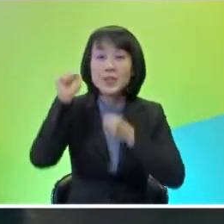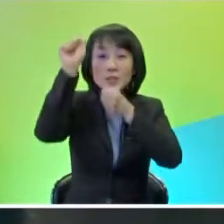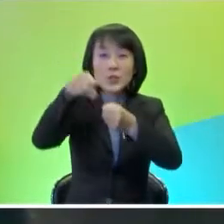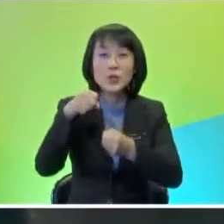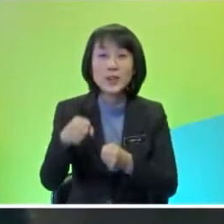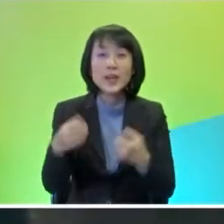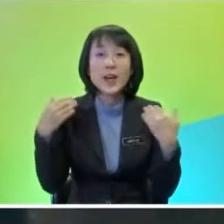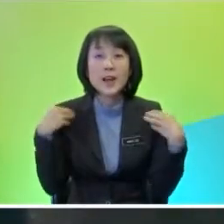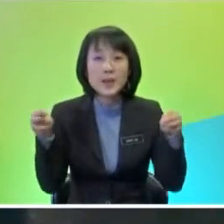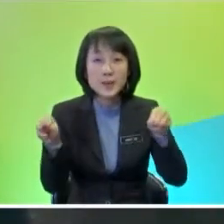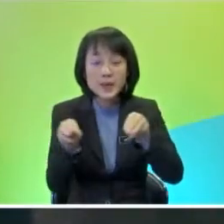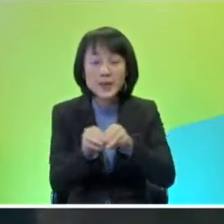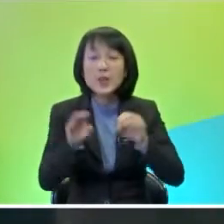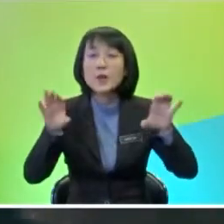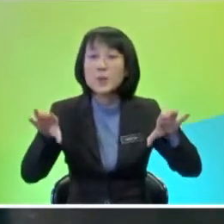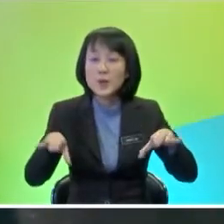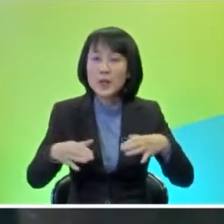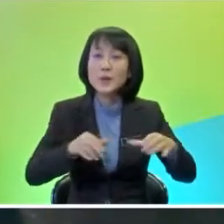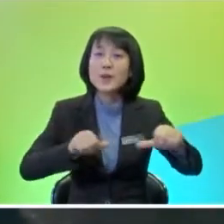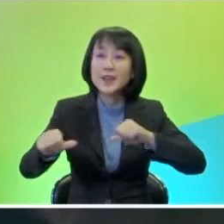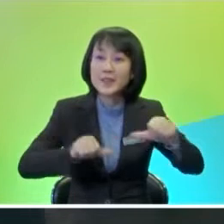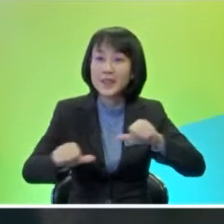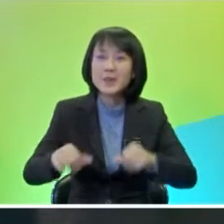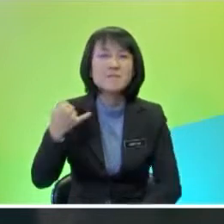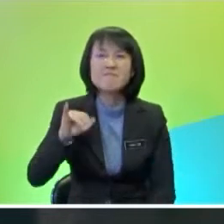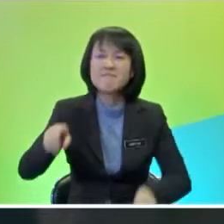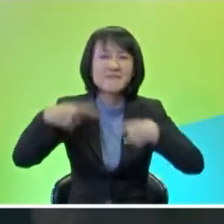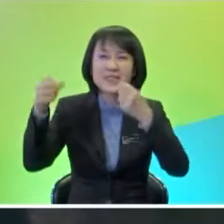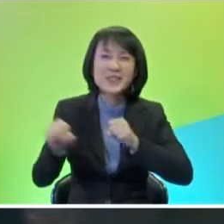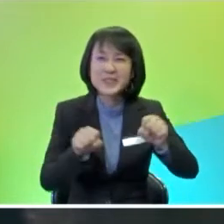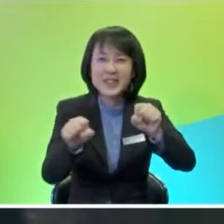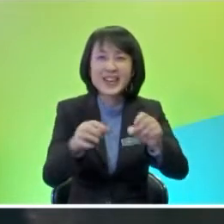boleh boleh buat tapi tak boleh pergi Sungai lah Amal